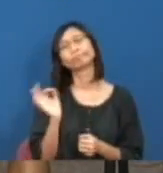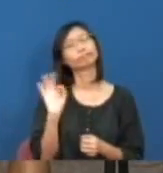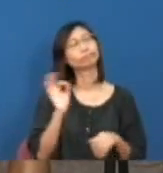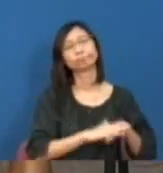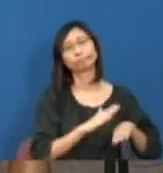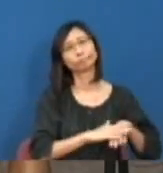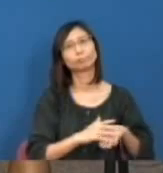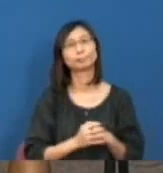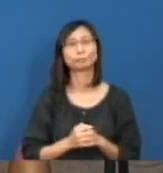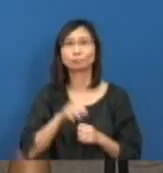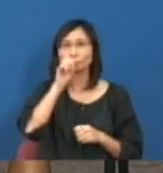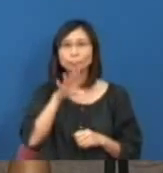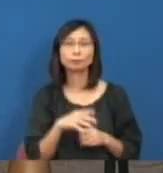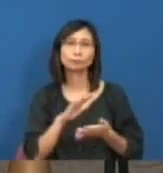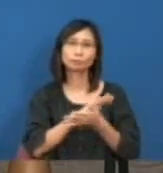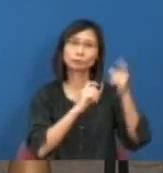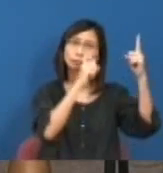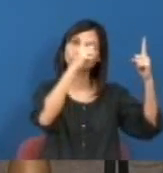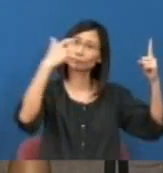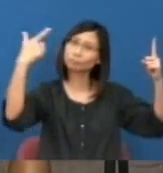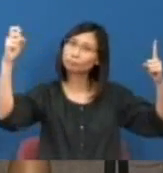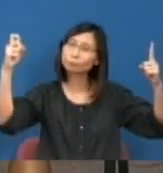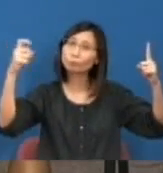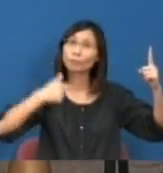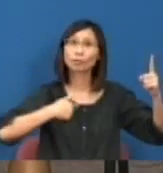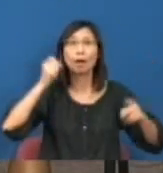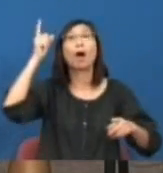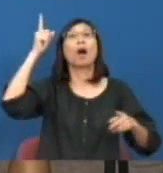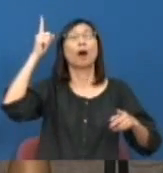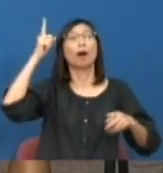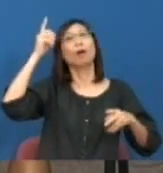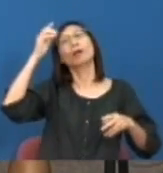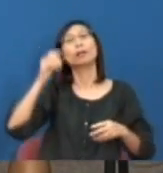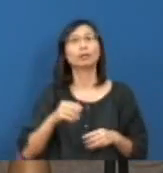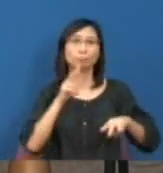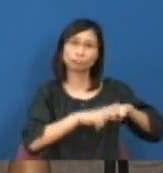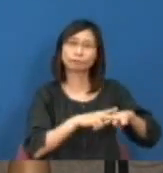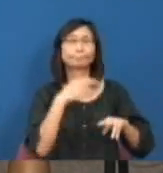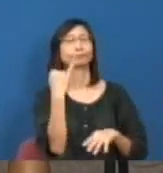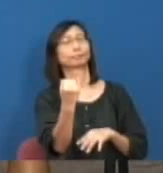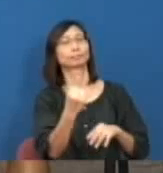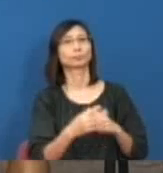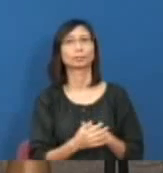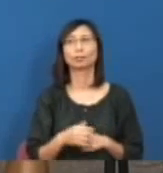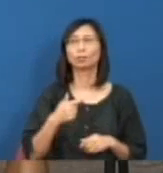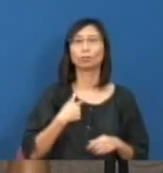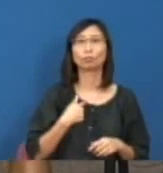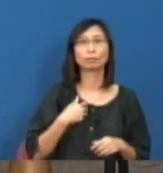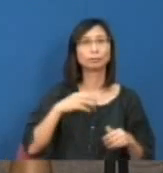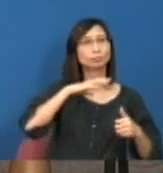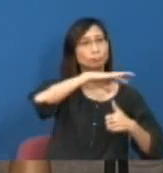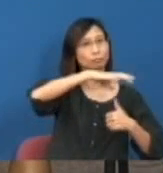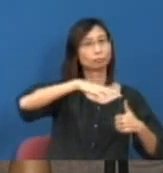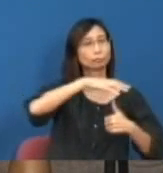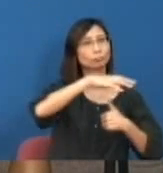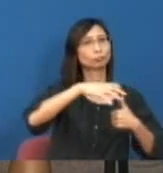低嘅喎。咁佢就係講話，到八九年，我終於醒悟咗，即係中共係唔得嘅。咁即係佢話，雖然而家我俾中共呃咗，但係我一路都冇乜